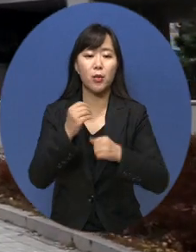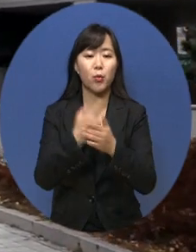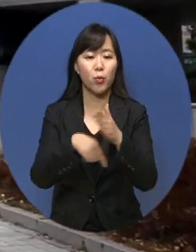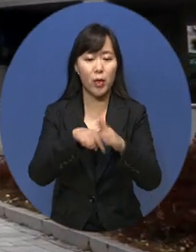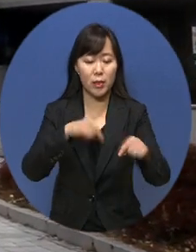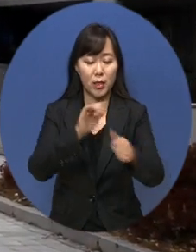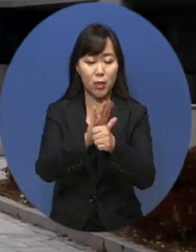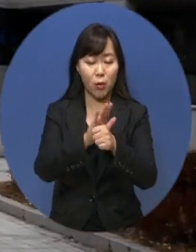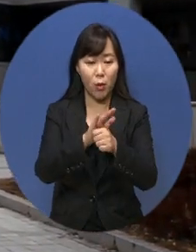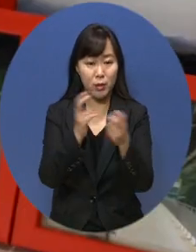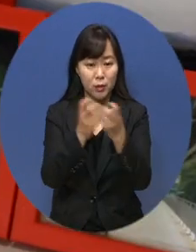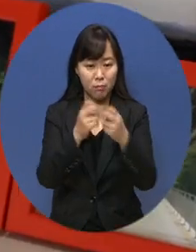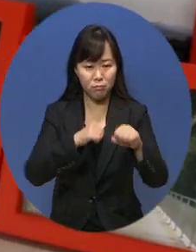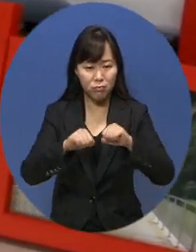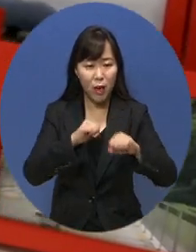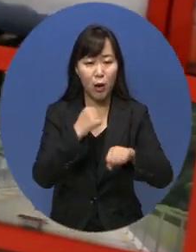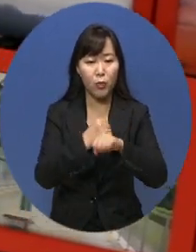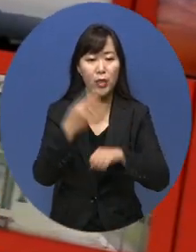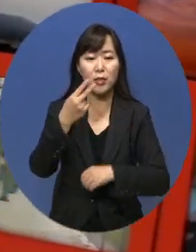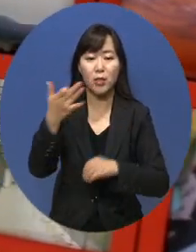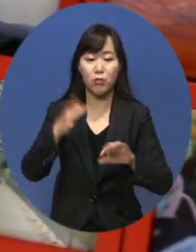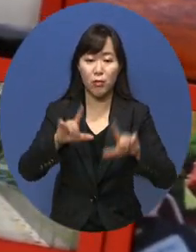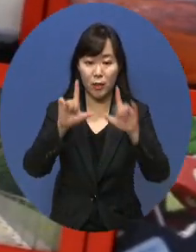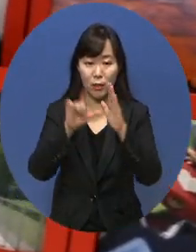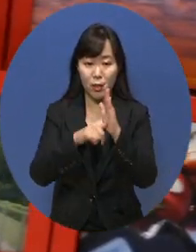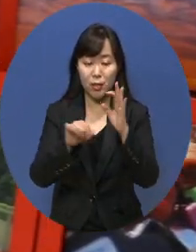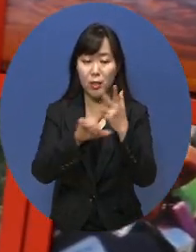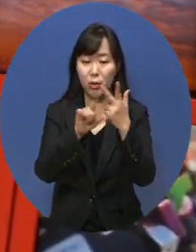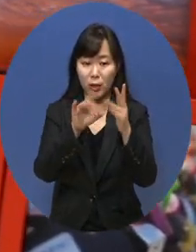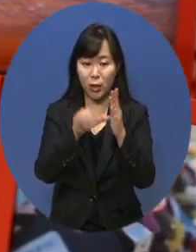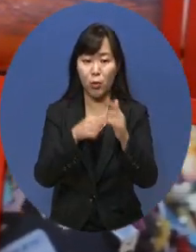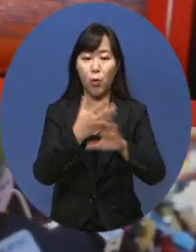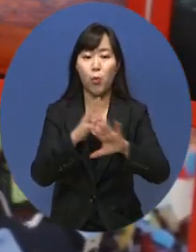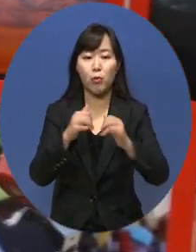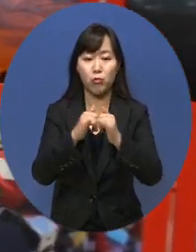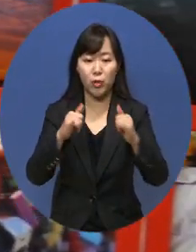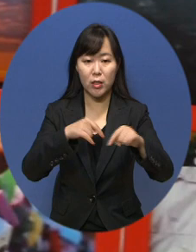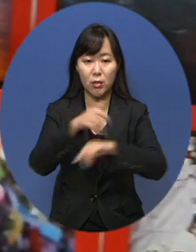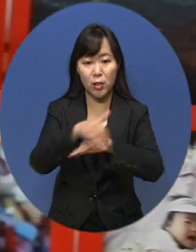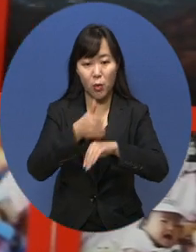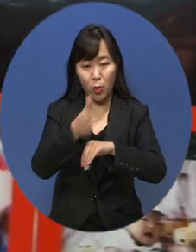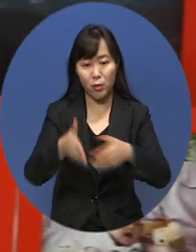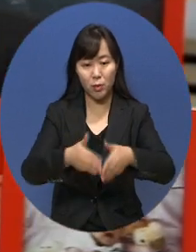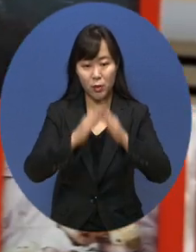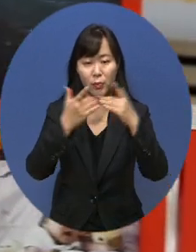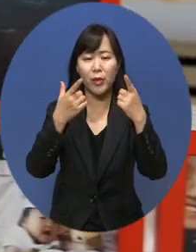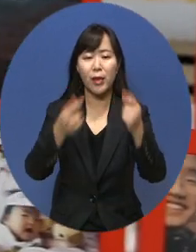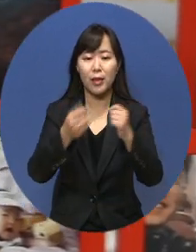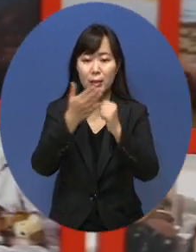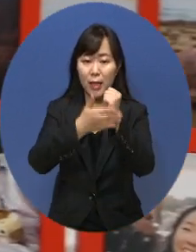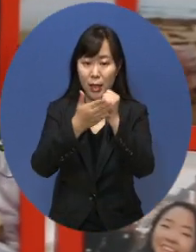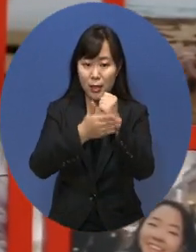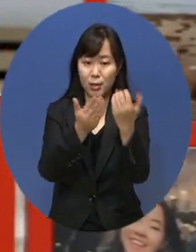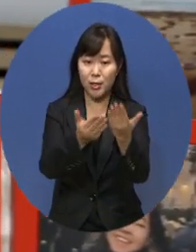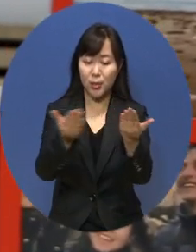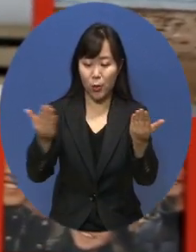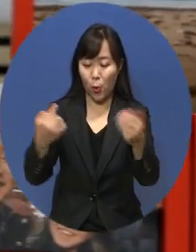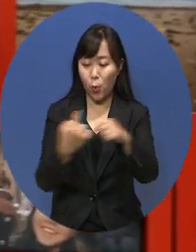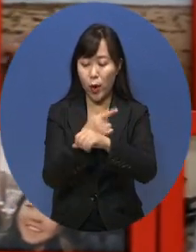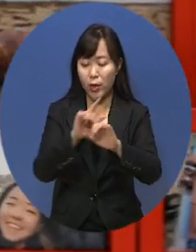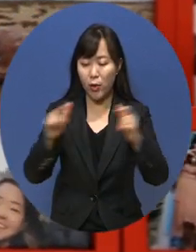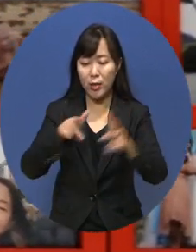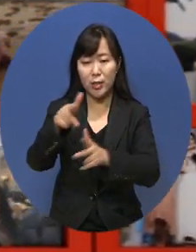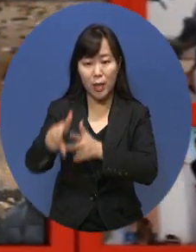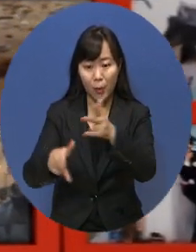펼쳐왔으며 2019년 7월에는 외국인 정책과를 설립하여 이와 같은 사진전 외에도